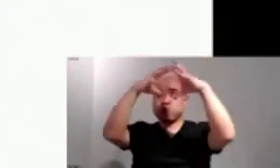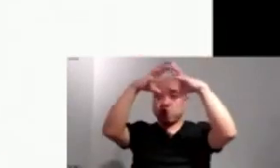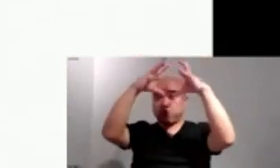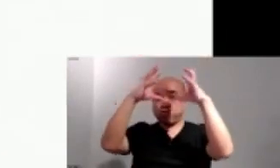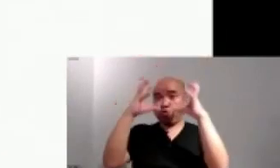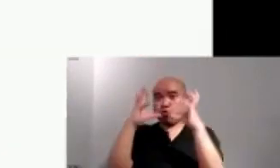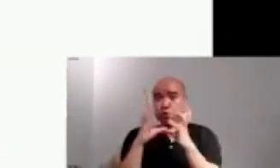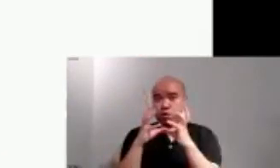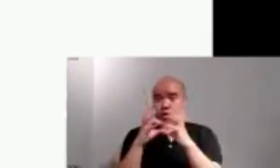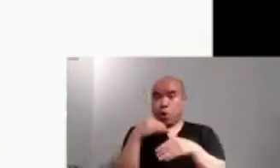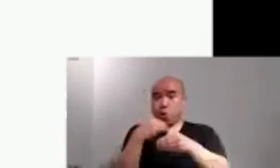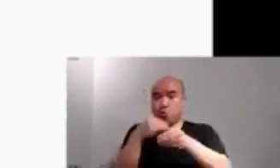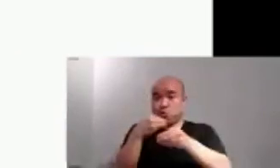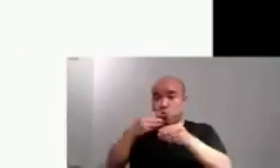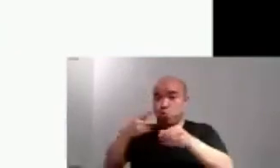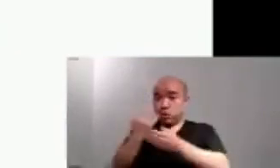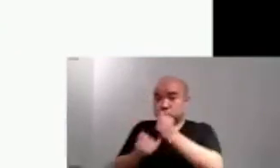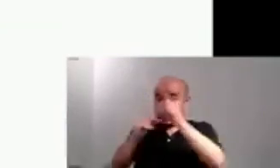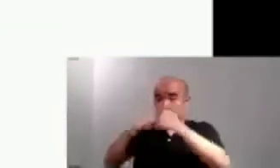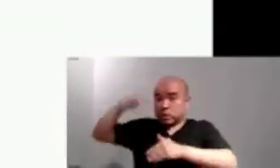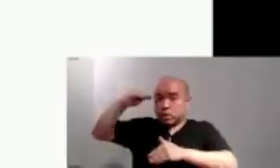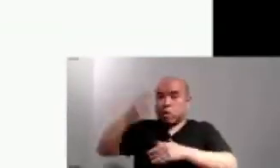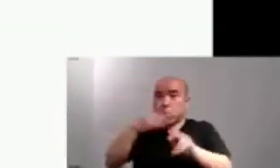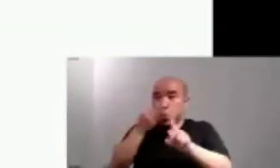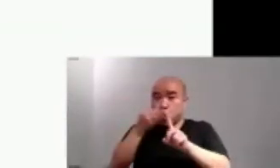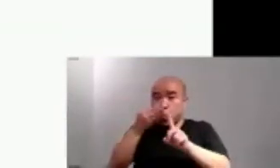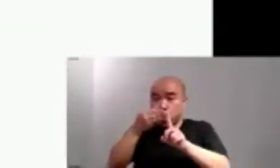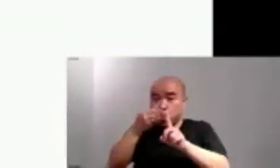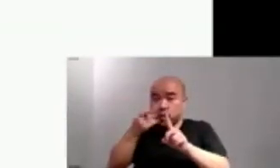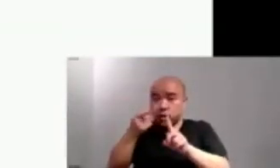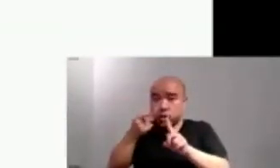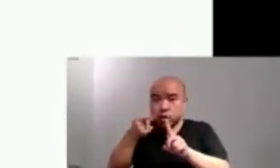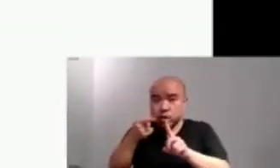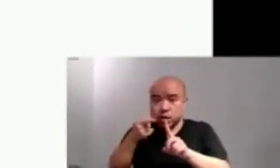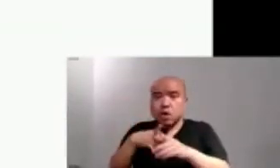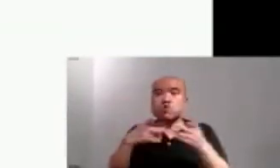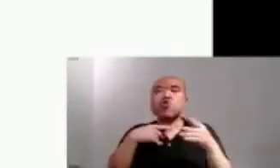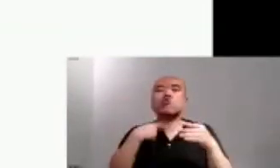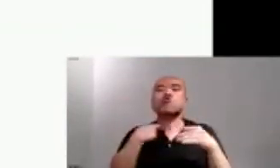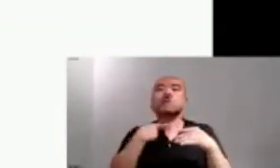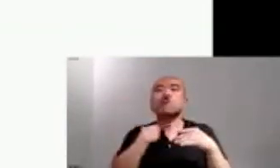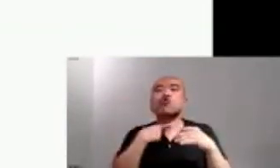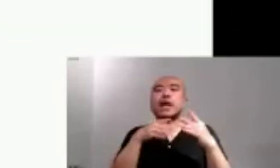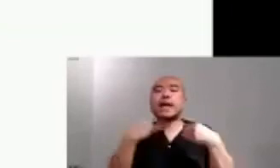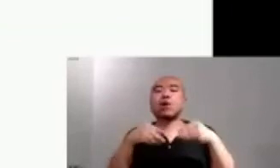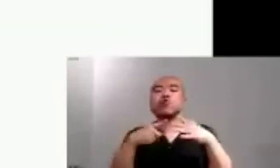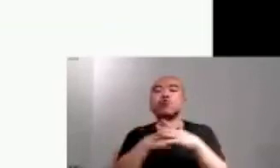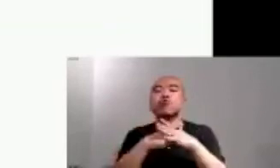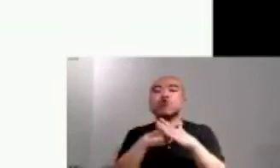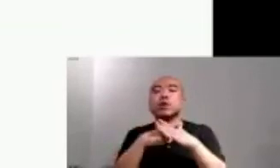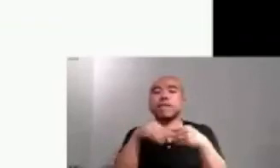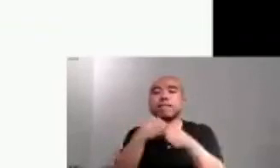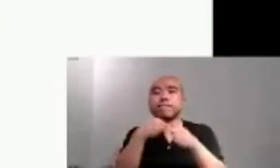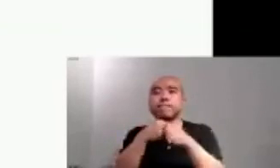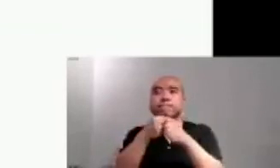长的地方。我们服务的宗旨是 tie special education needs together， 为 SEN 的照顾者建立一